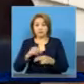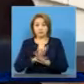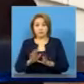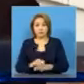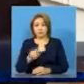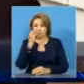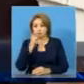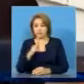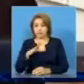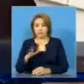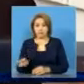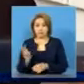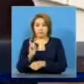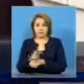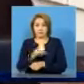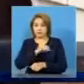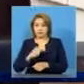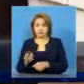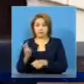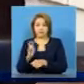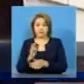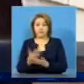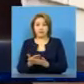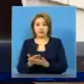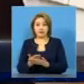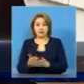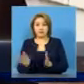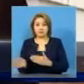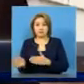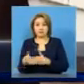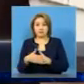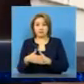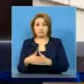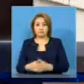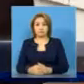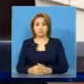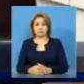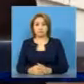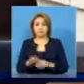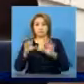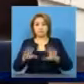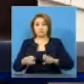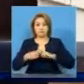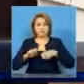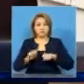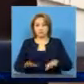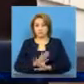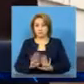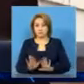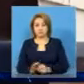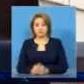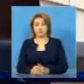дейміз ғой енді келген адамдар өздерінің кіргеннен кейін жаңағы несін жабады. Ол да жаңағы заңды бұзушылық деп неғылуға